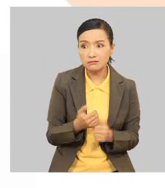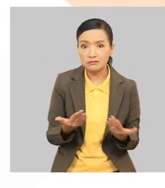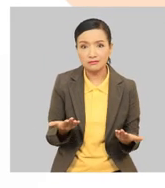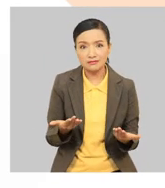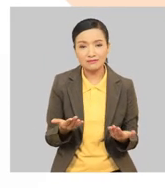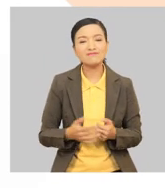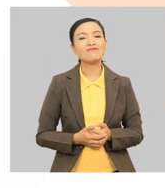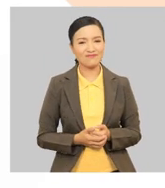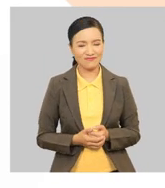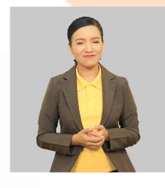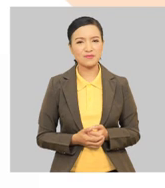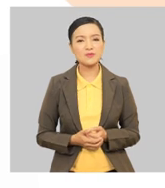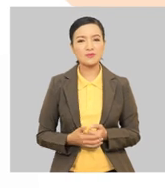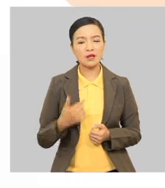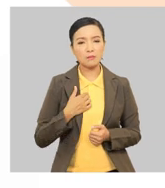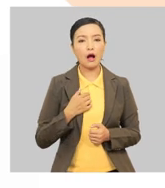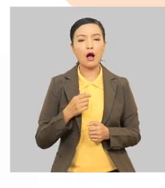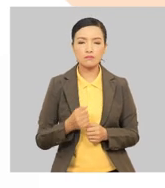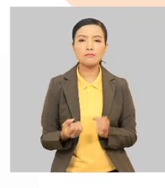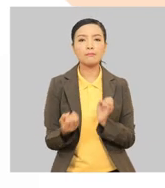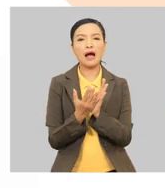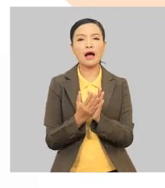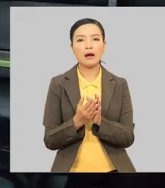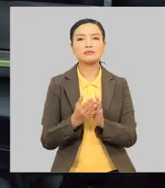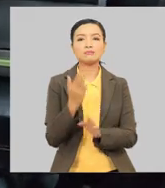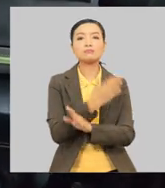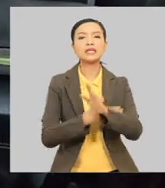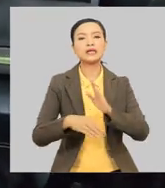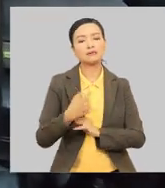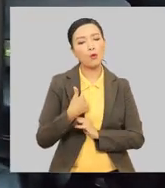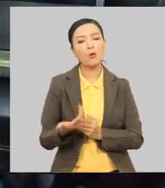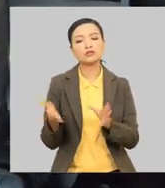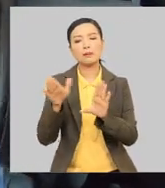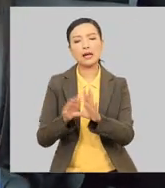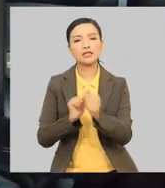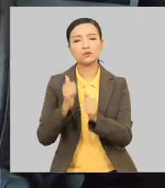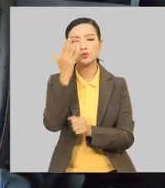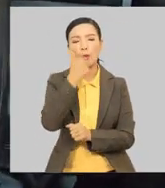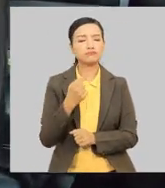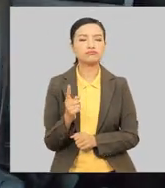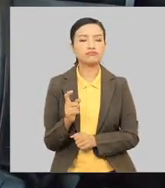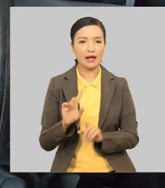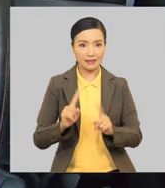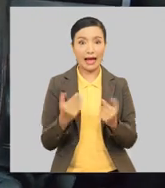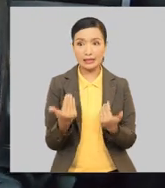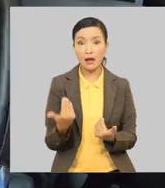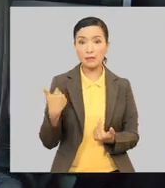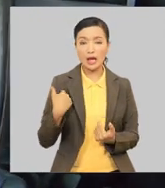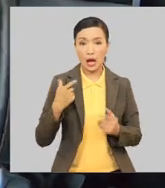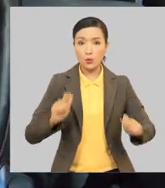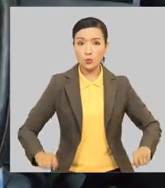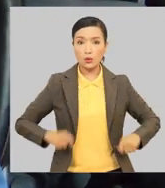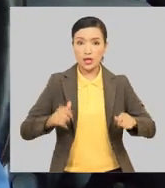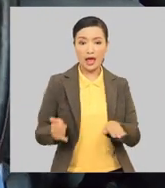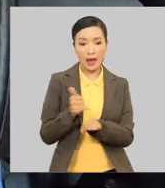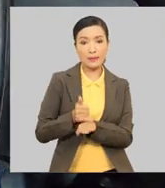ไรอ่ะ คือตั้งแต่ที่พอชมพู่มาเดินไม่ได้อ่ะเราก็คงไม่ได้สมัครการประกวดนางงามอะไรแล้วอ่ะแต่พอมีอันนี้เกิดขึ้นเรารู้ว่า